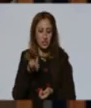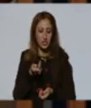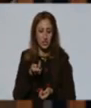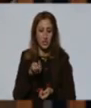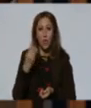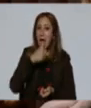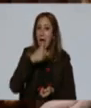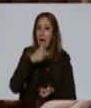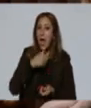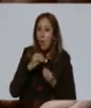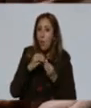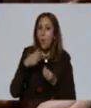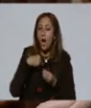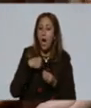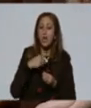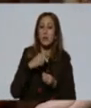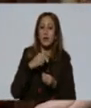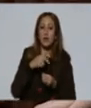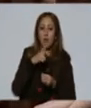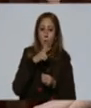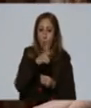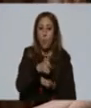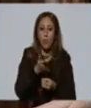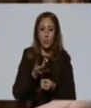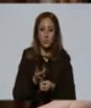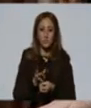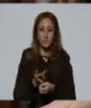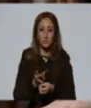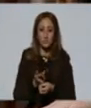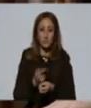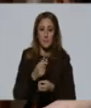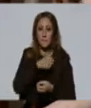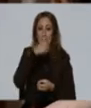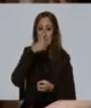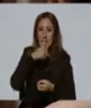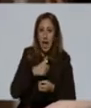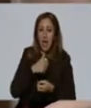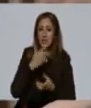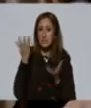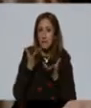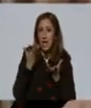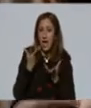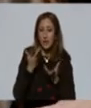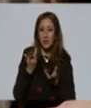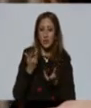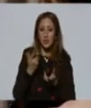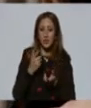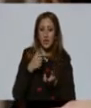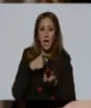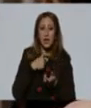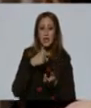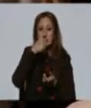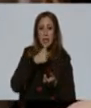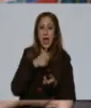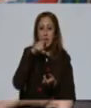قلتي هتاثري علينا كل ده وده اللي دايما بنصح بيه الستات انها تقول يعني انت متضايقه من جوزك في حاجه شاكه فيه في حاجه اصحي الصبح قولي له انا متضايقه من كذا كذا